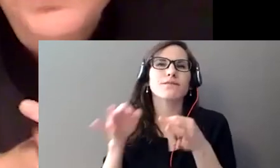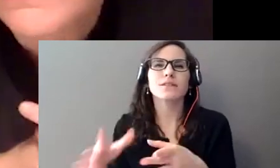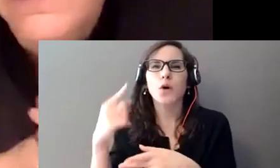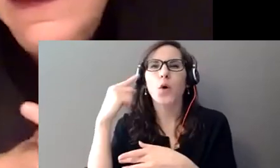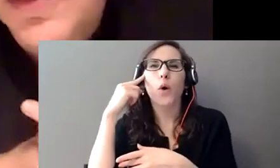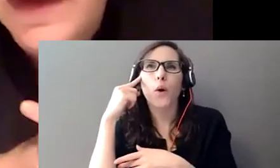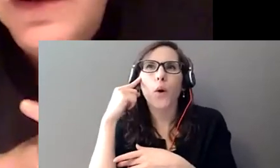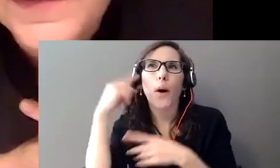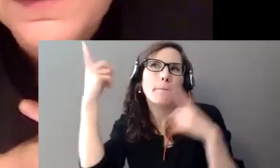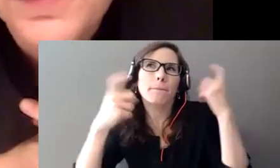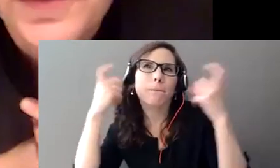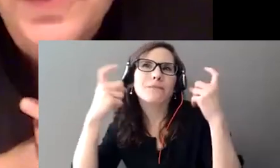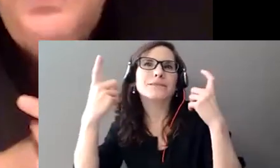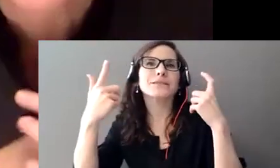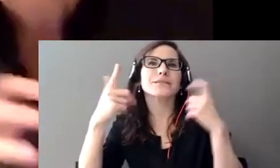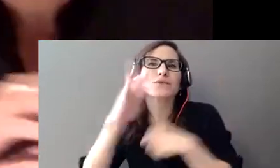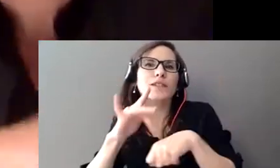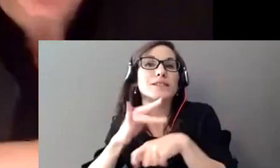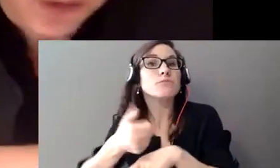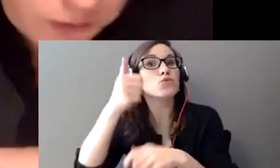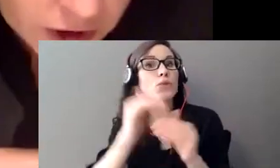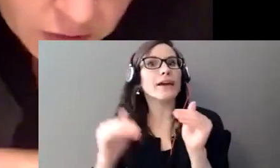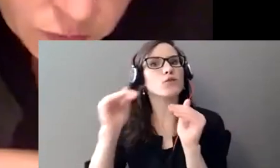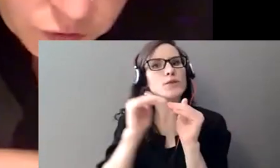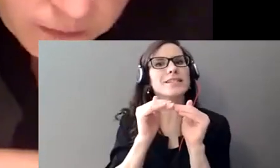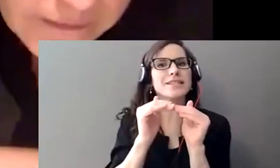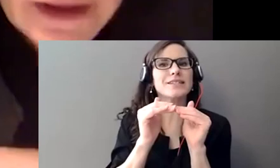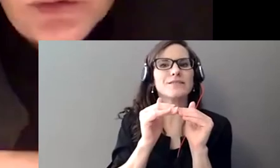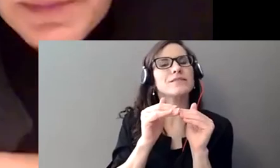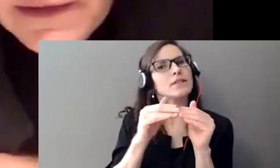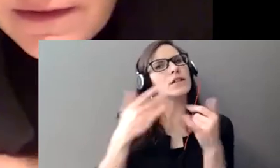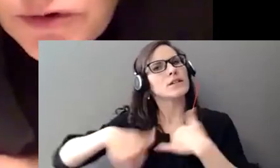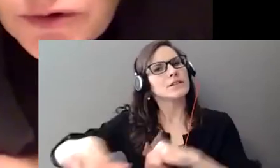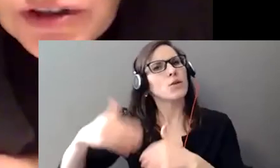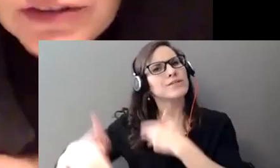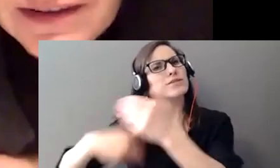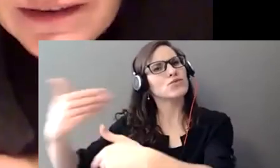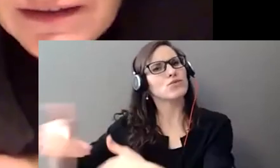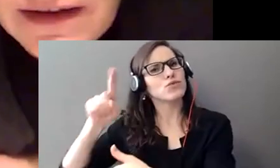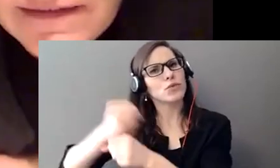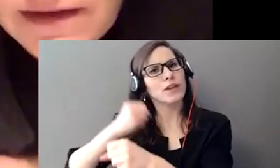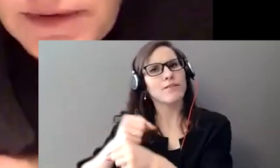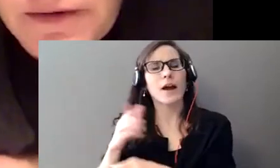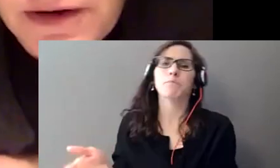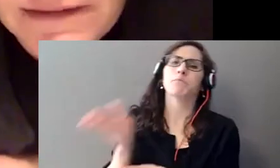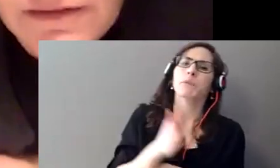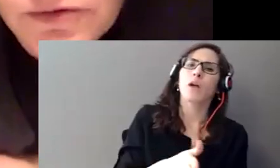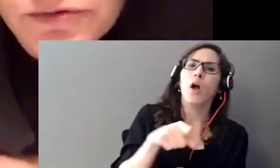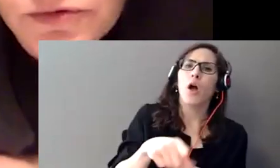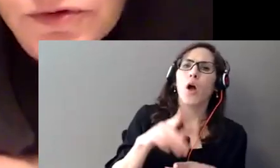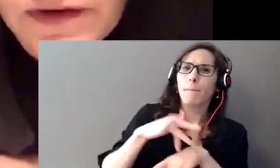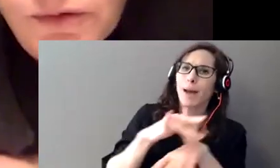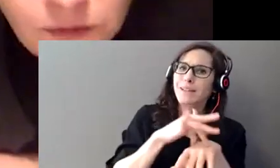une université plus inclusive donc voilà il y a encore du chemin sur les pratiques de recherche j'étais très intéressée par l